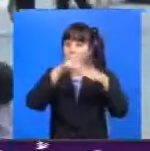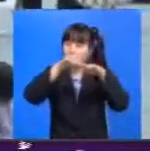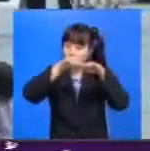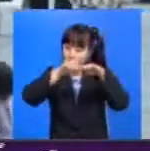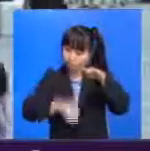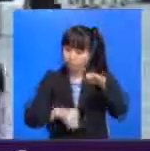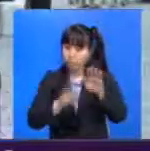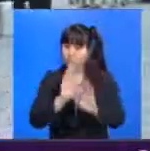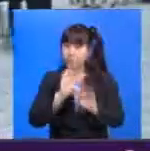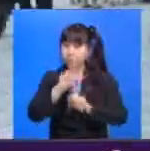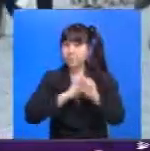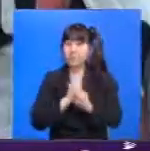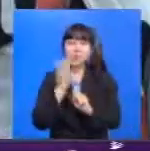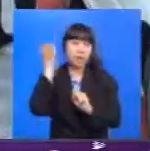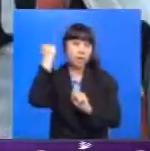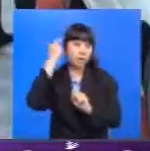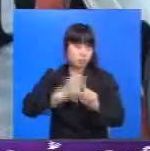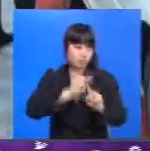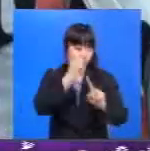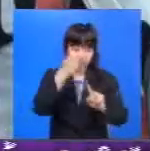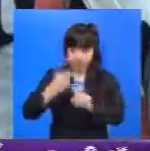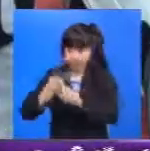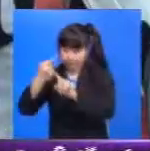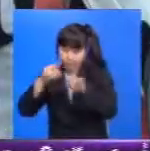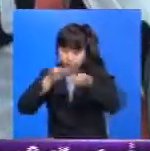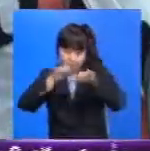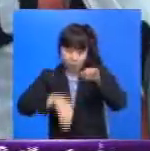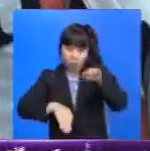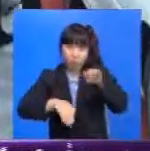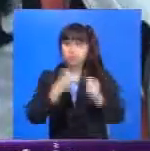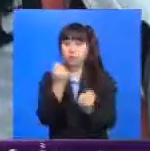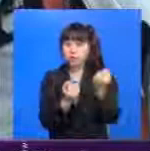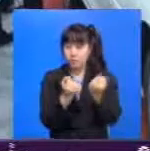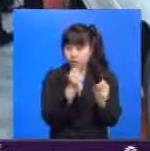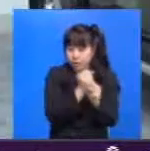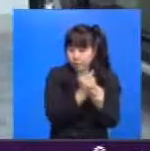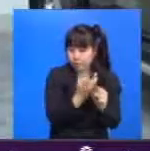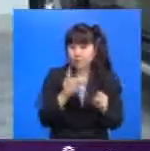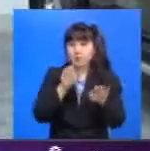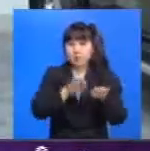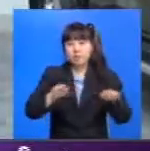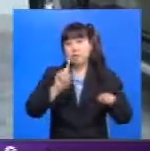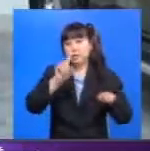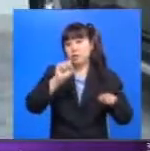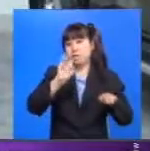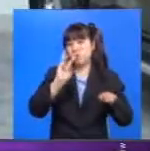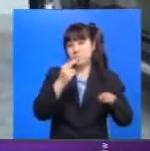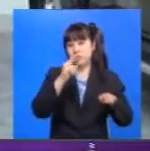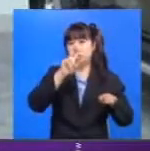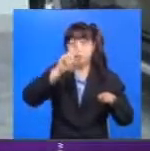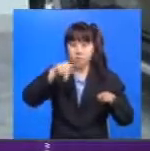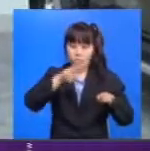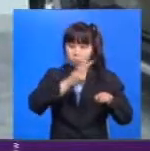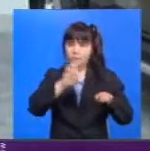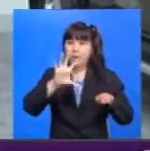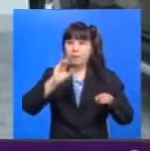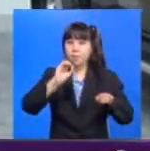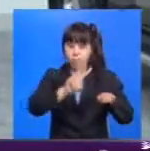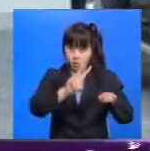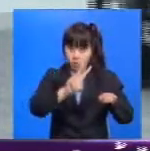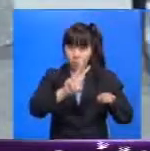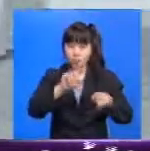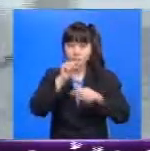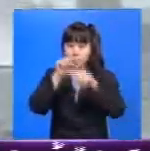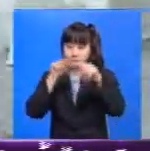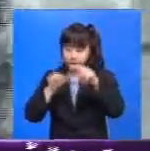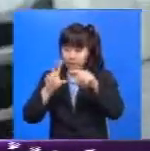เมอเทีบกับเดนมกราคมปีก่อนโดยมีการผลิตรถยนต์ 1,062,652 คัน ลดล